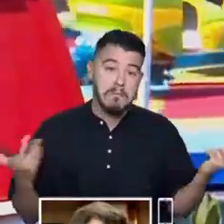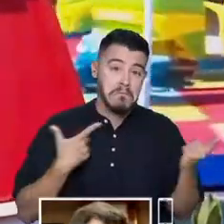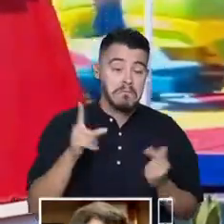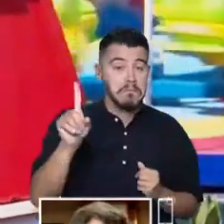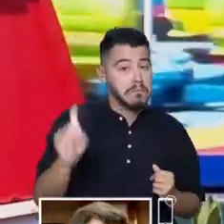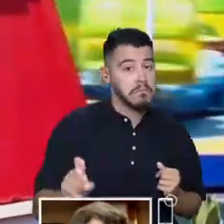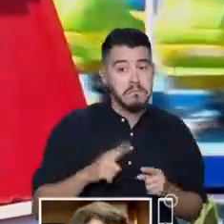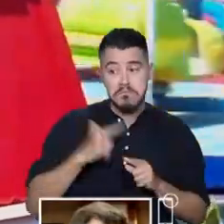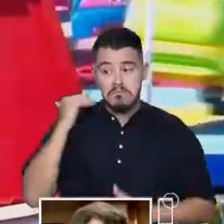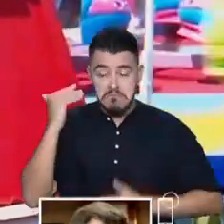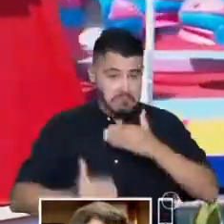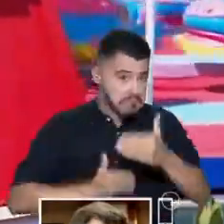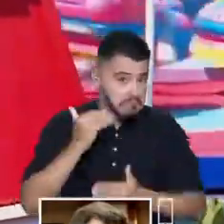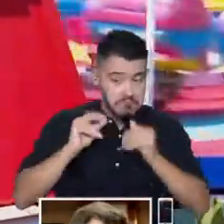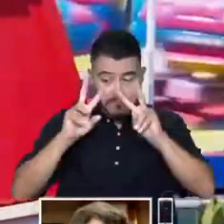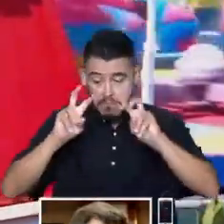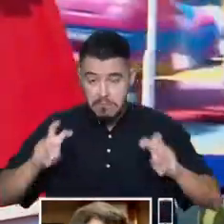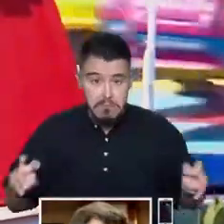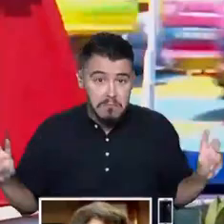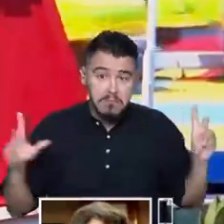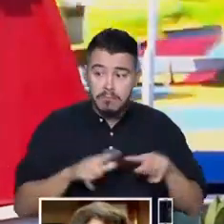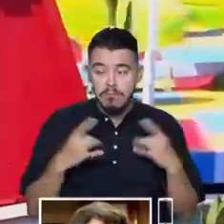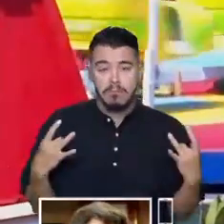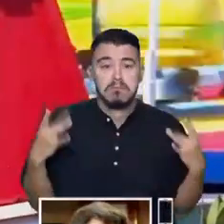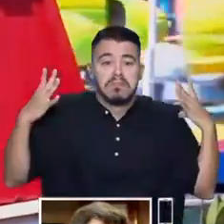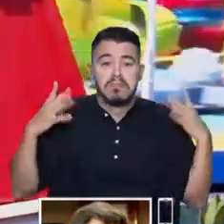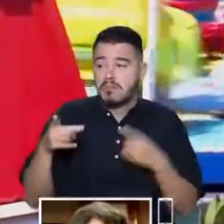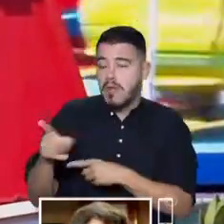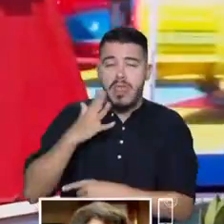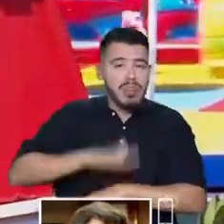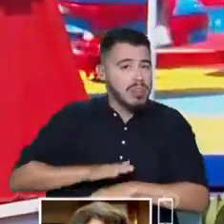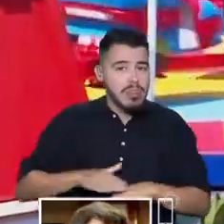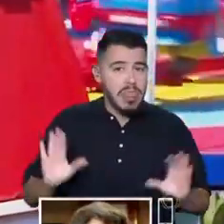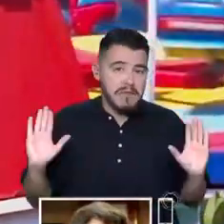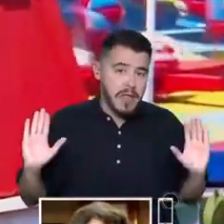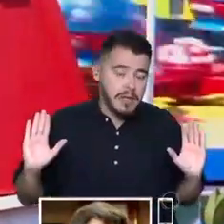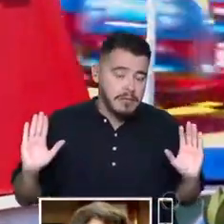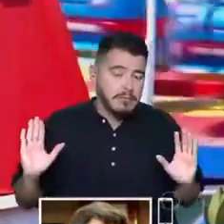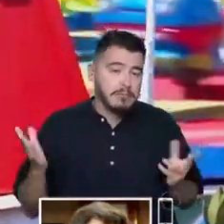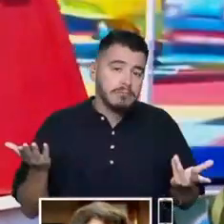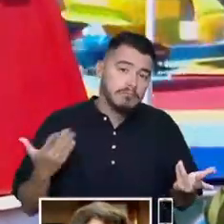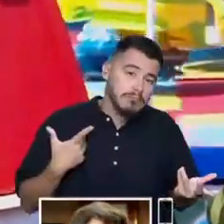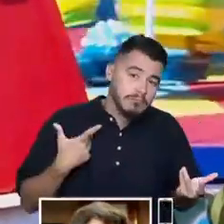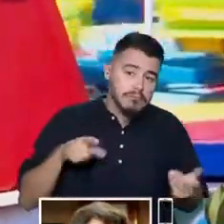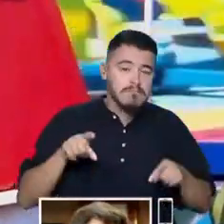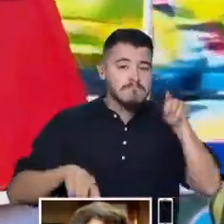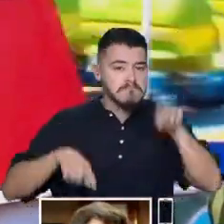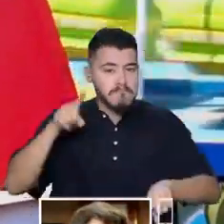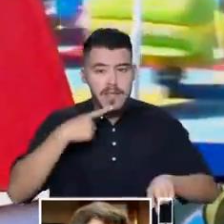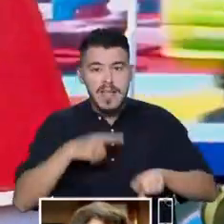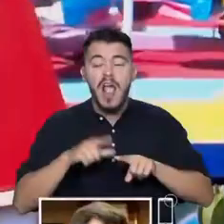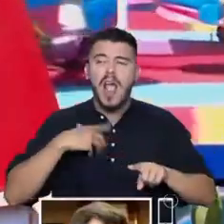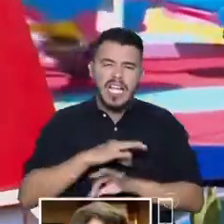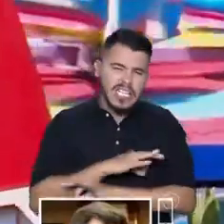θετικό για τον ιδιοκτήτη και να μην έχουμε εξελίξεις οι οποίες μπορεί κάποιοι να σκέφτονται ότι μπορεί να είναι σκληρές